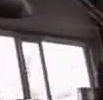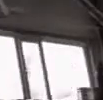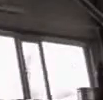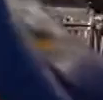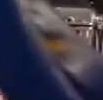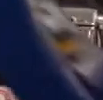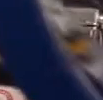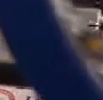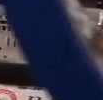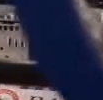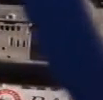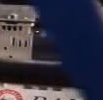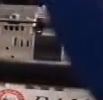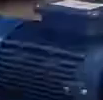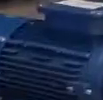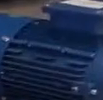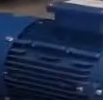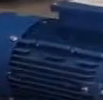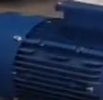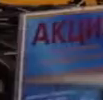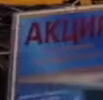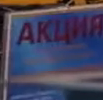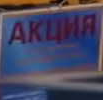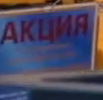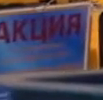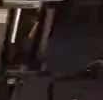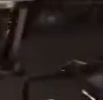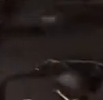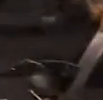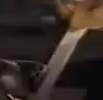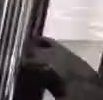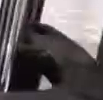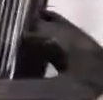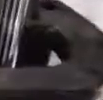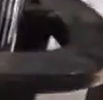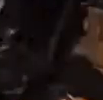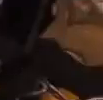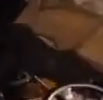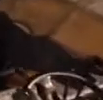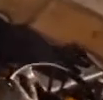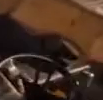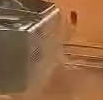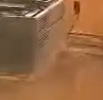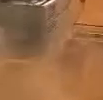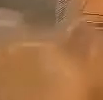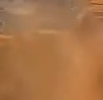әлемдік өндірушілердің өнеркәсіптік жабдықтарының сан алуан түрі бар. Барлық техника біздің тексеруден өткен.